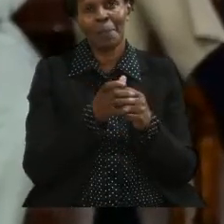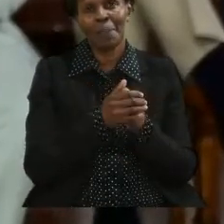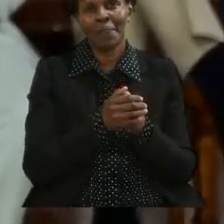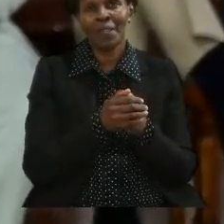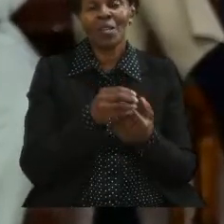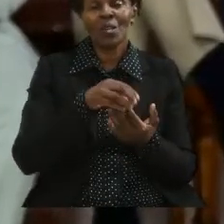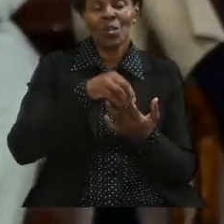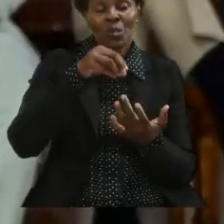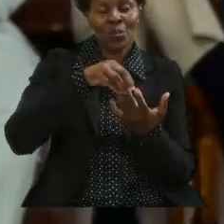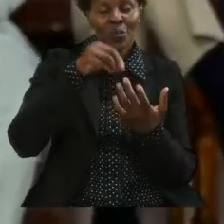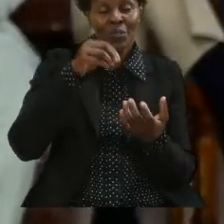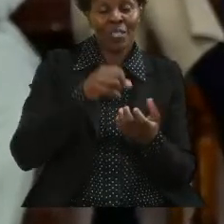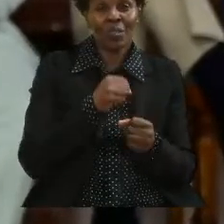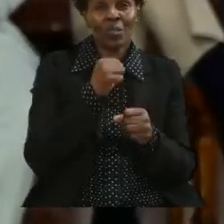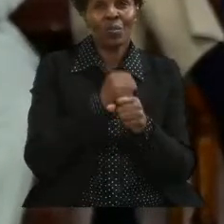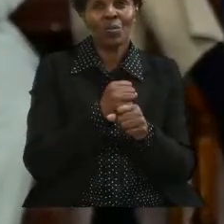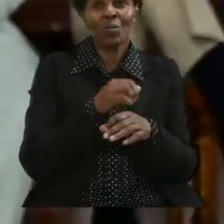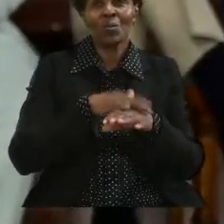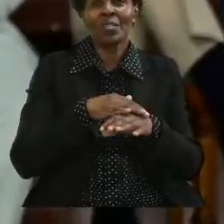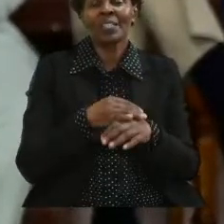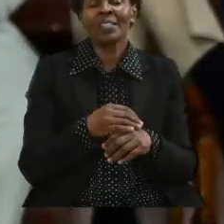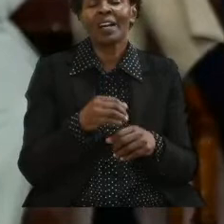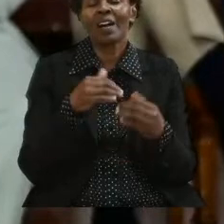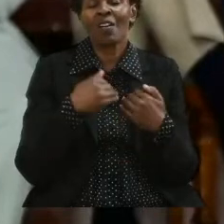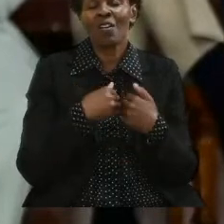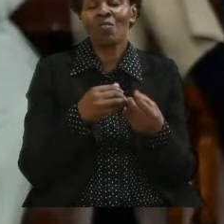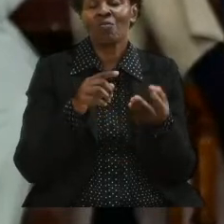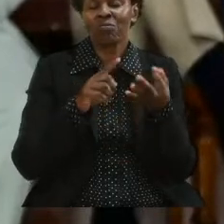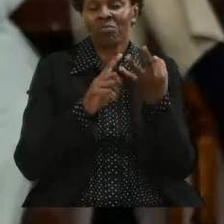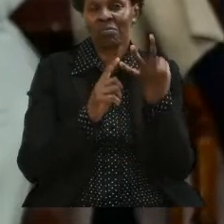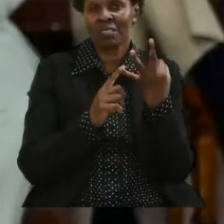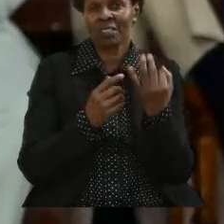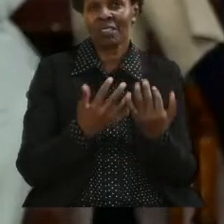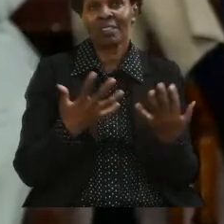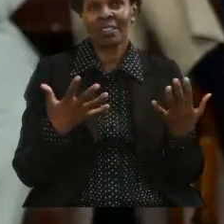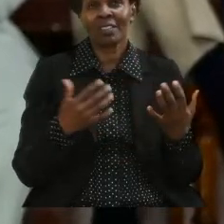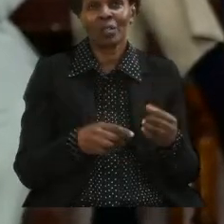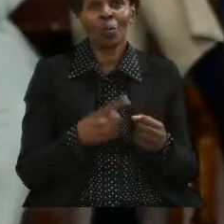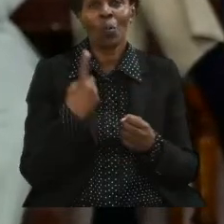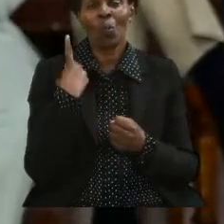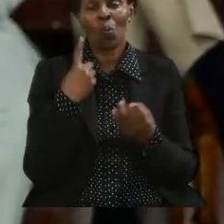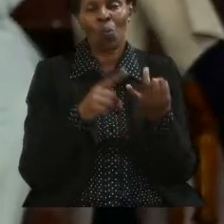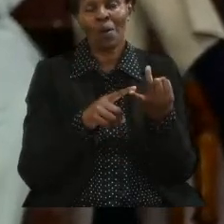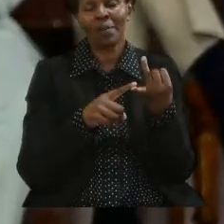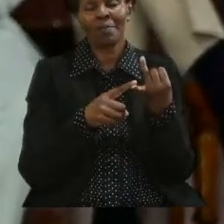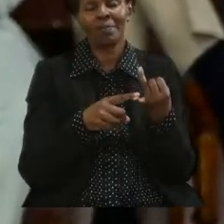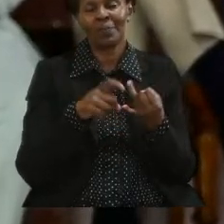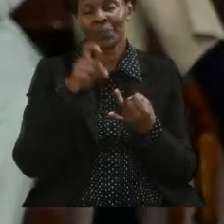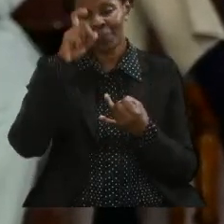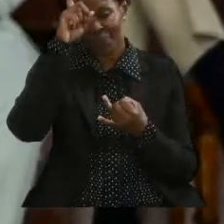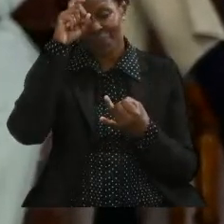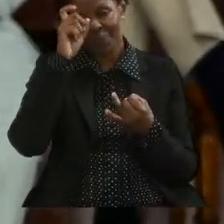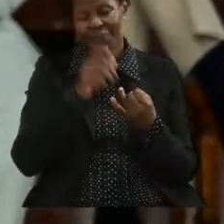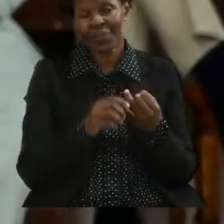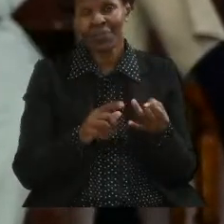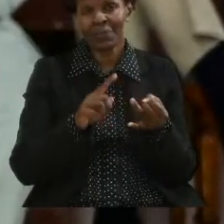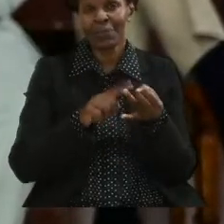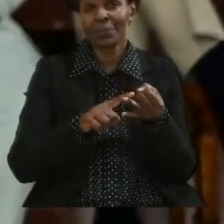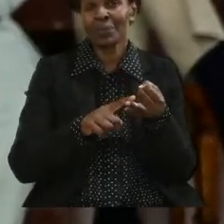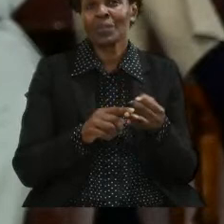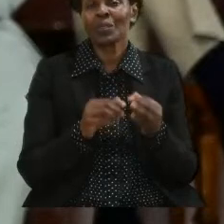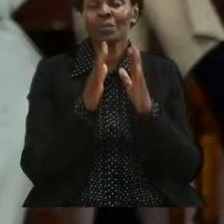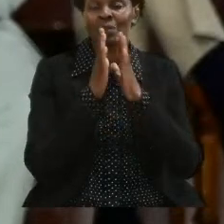gucagura gwika wega tubataire maundu matatu wa mbere ugi wa keri mahoya